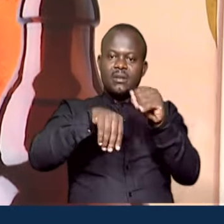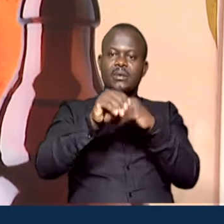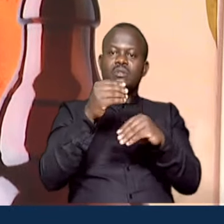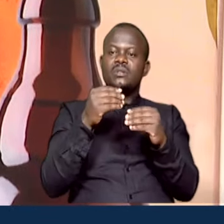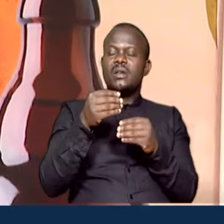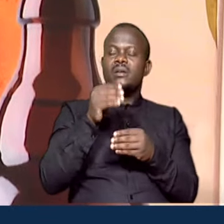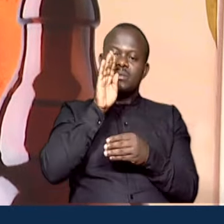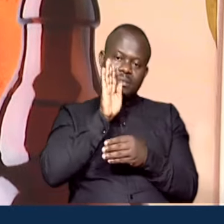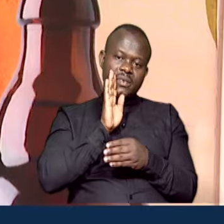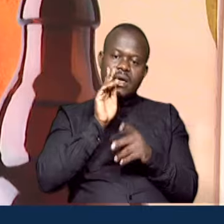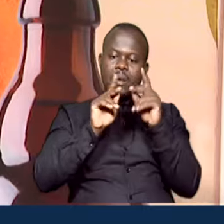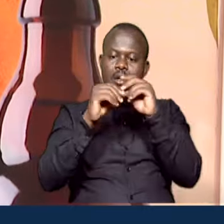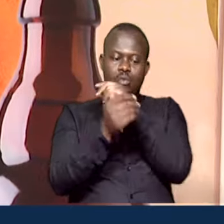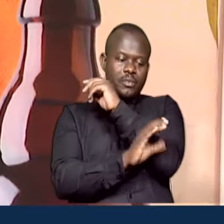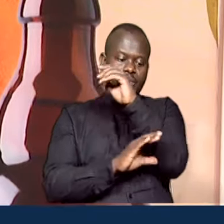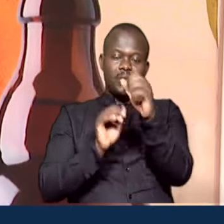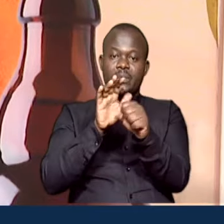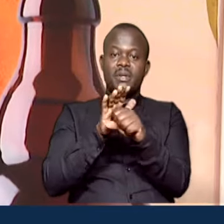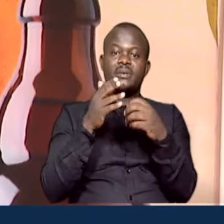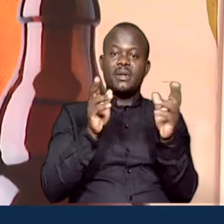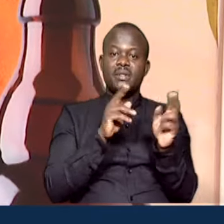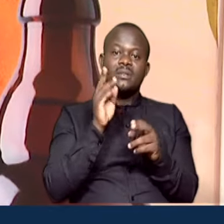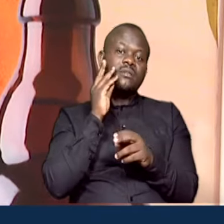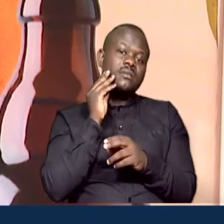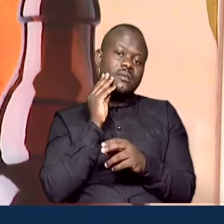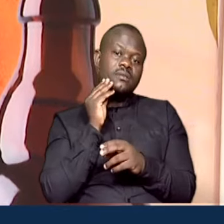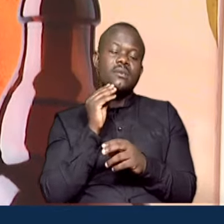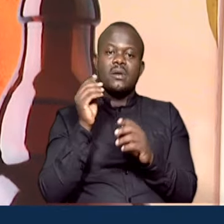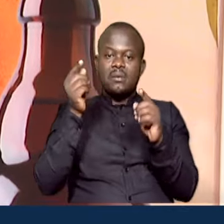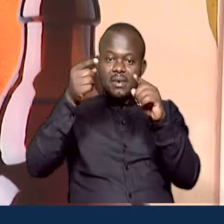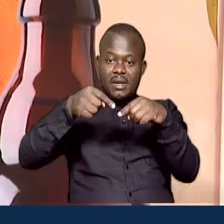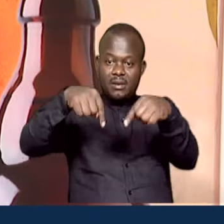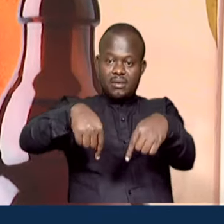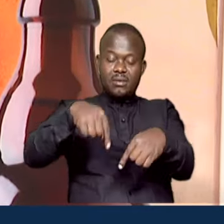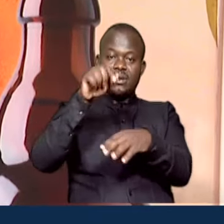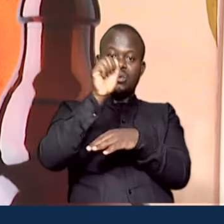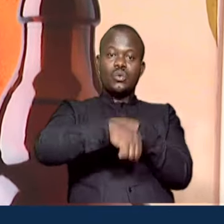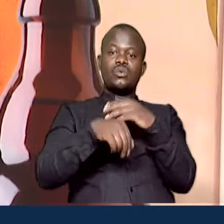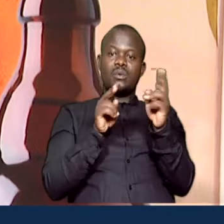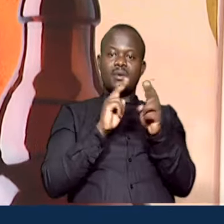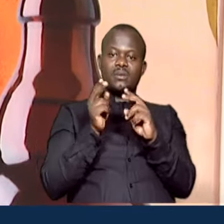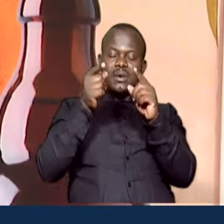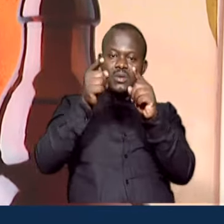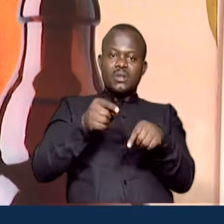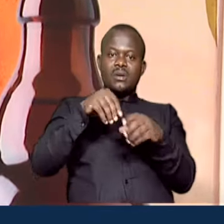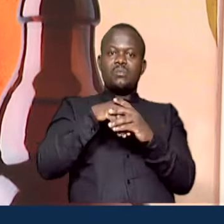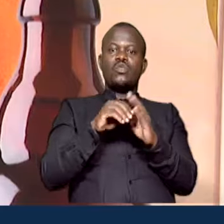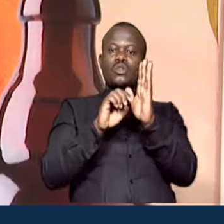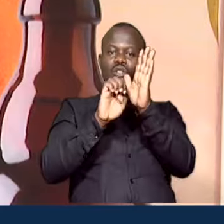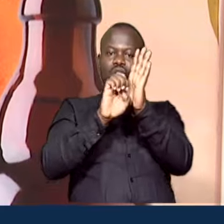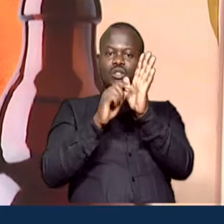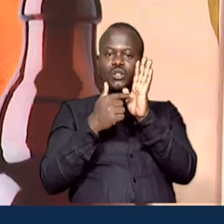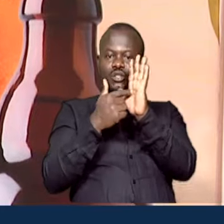nuko abanyamahanga benshi basanzwe bazimenyereye badusanze hano kuruta uko badusangaga muri showroom yacu